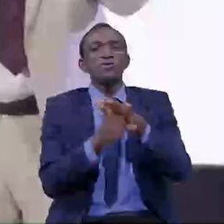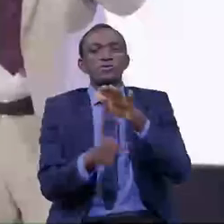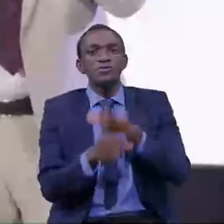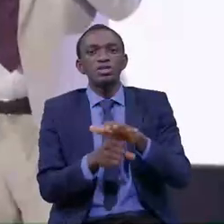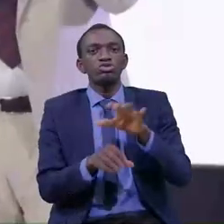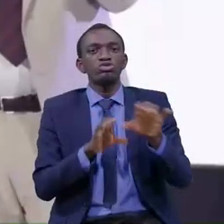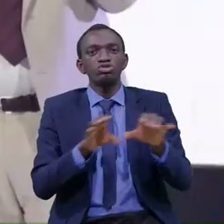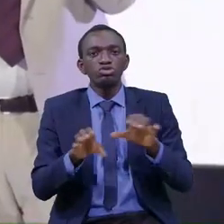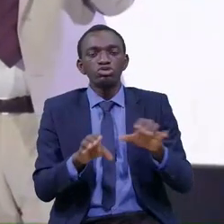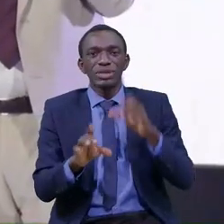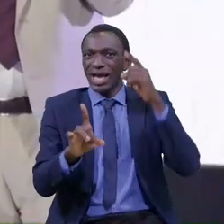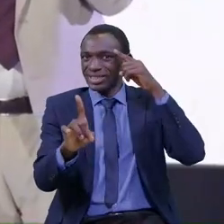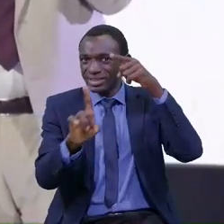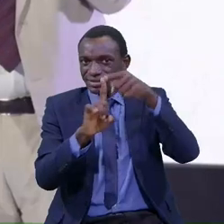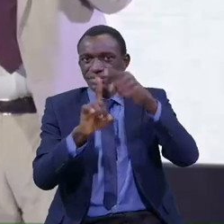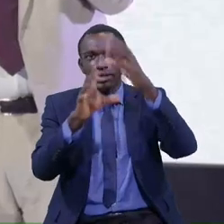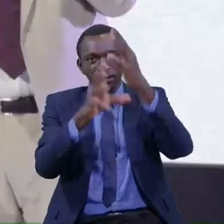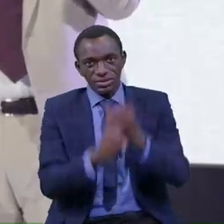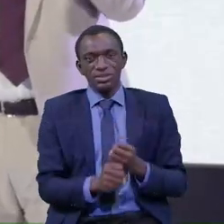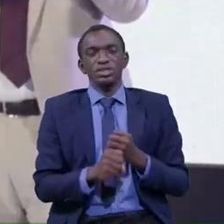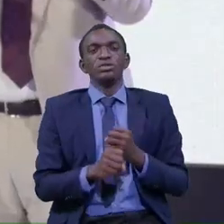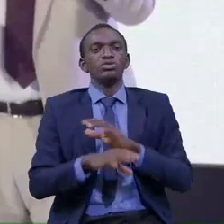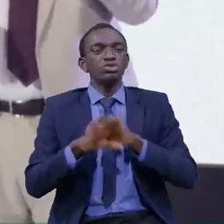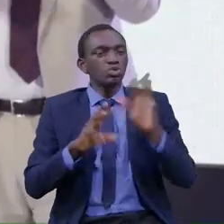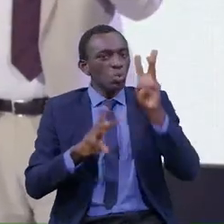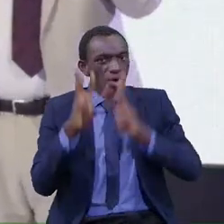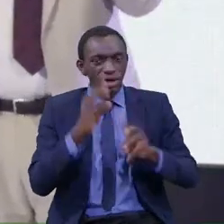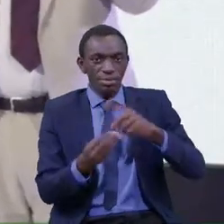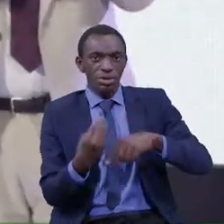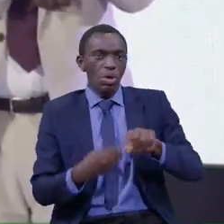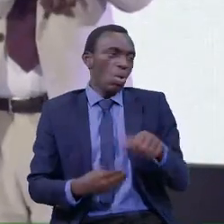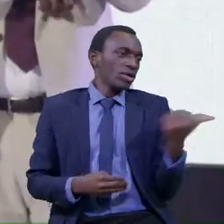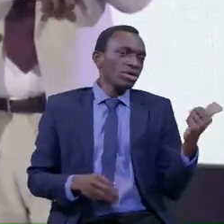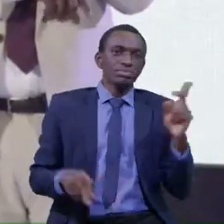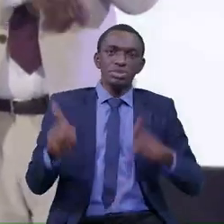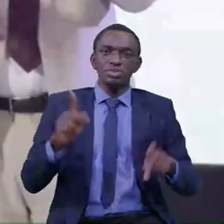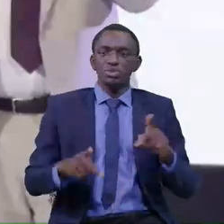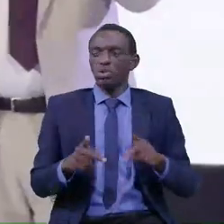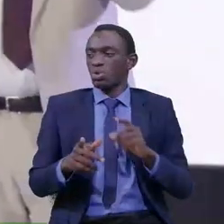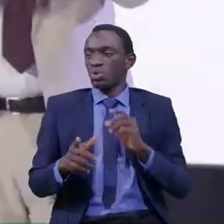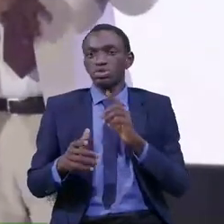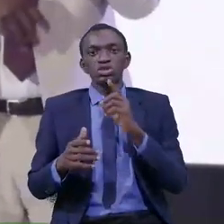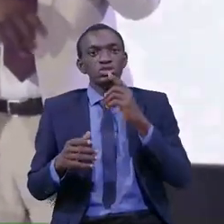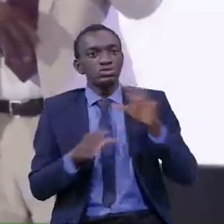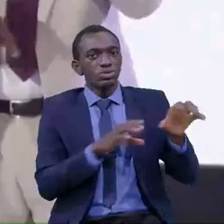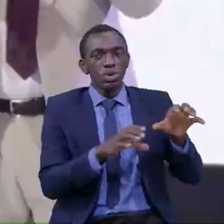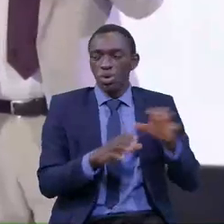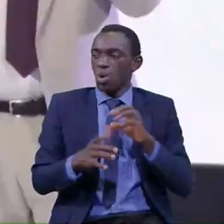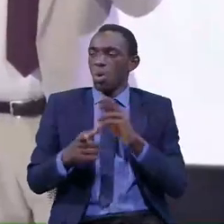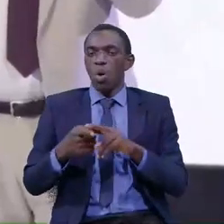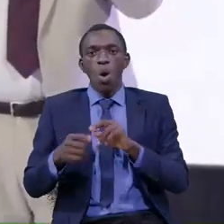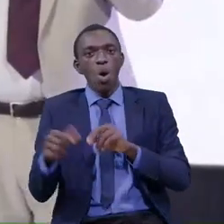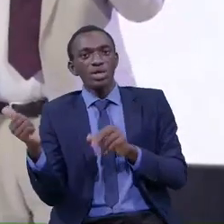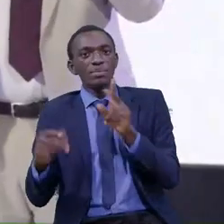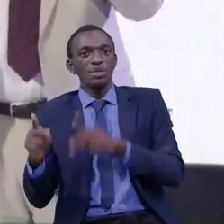Atteins les objectifs, ne regarde pas par-ci, par-là. Ne te préoccupe pas de quelqu'un d'autre fait ou dit. Sois un homme d'objectif, sois une